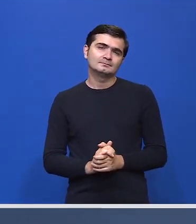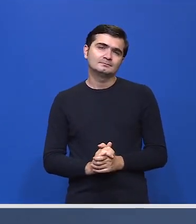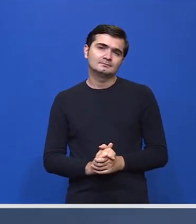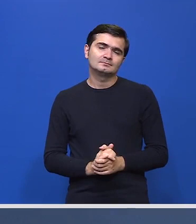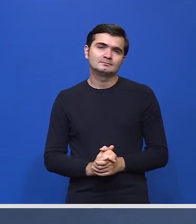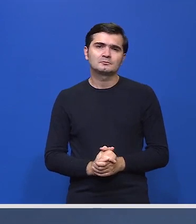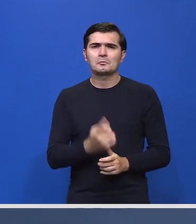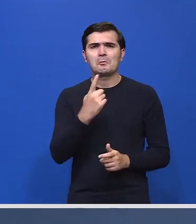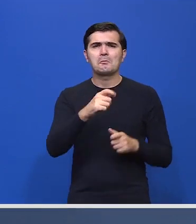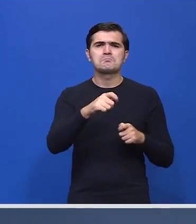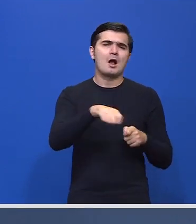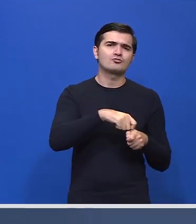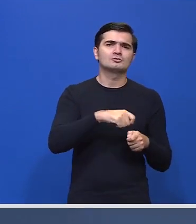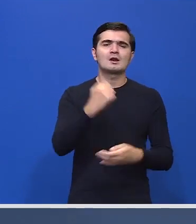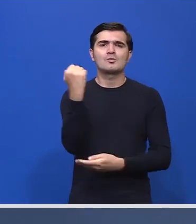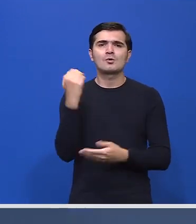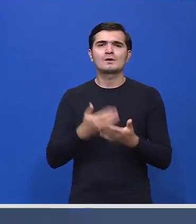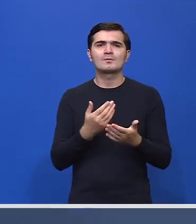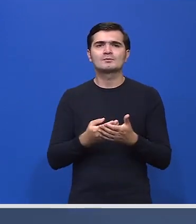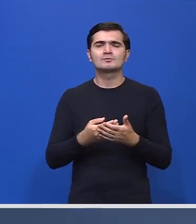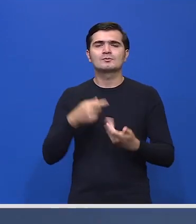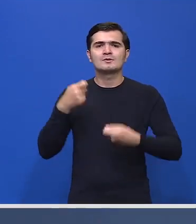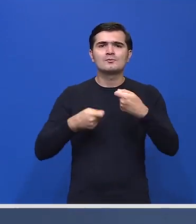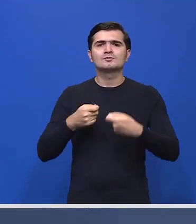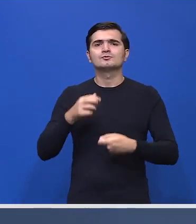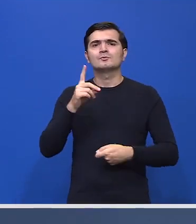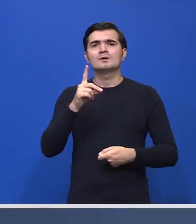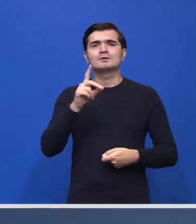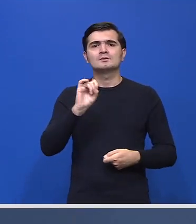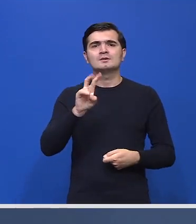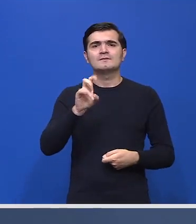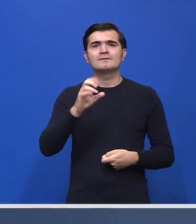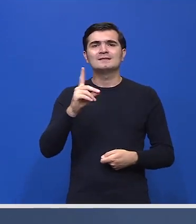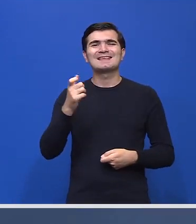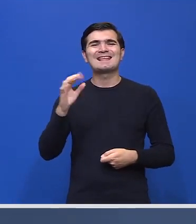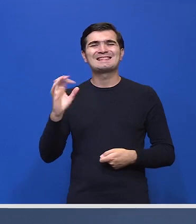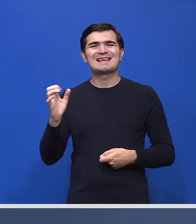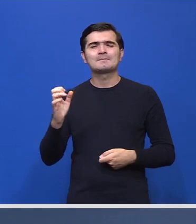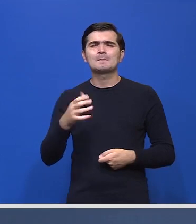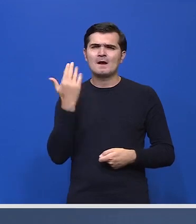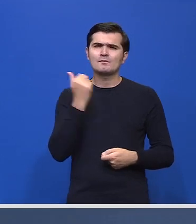O ajustare a cotei privind impozitul pe dividende de la 5 la 8%,